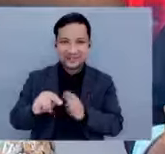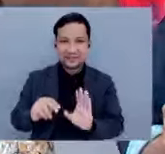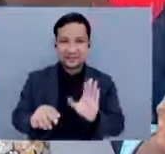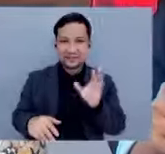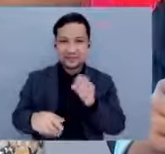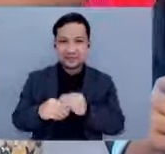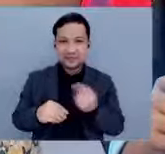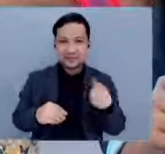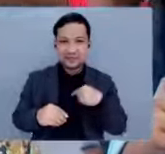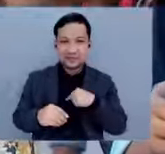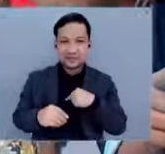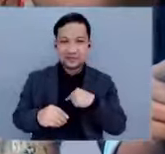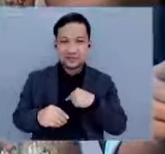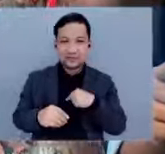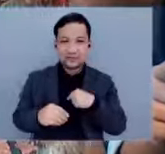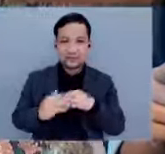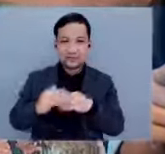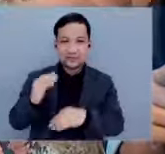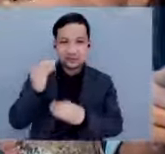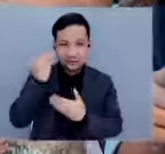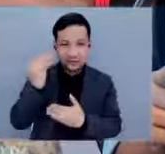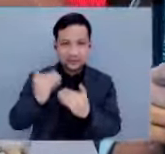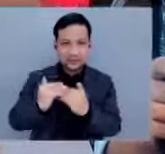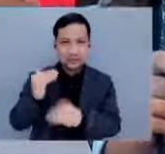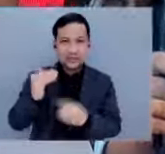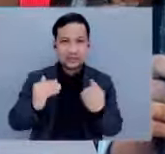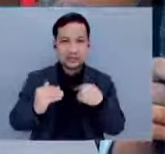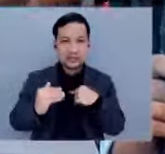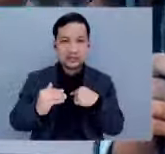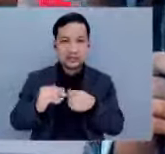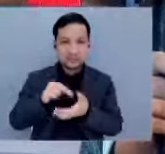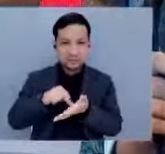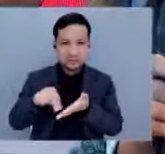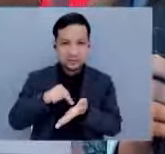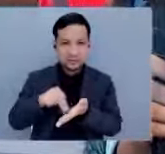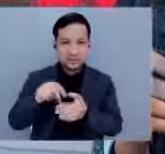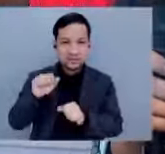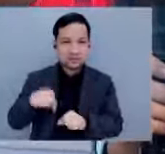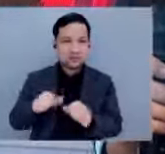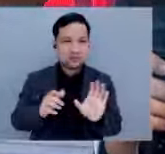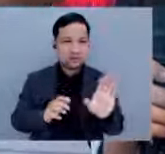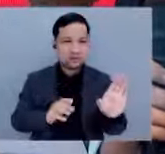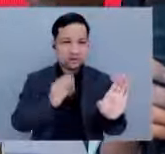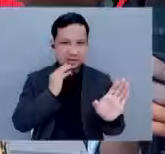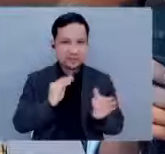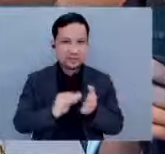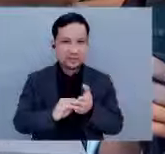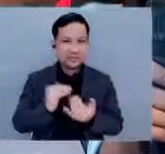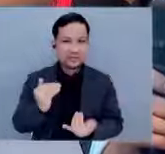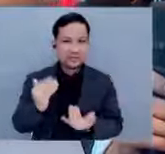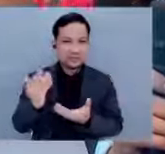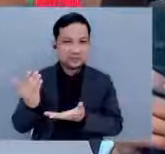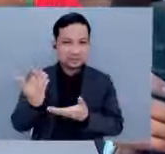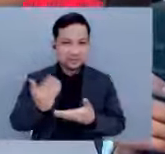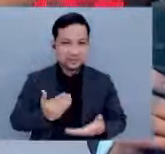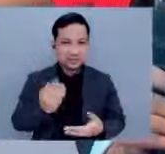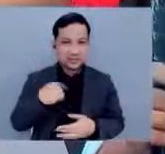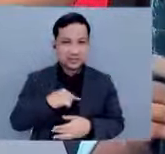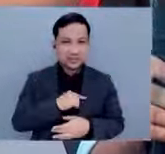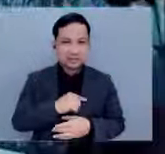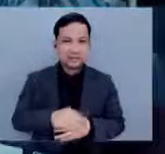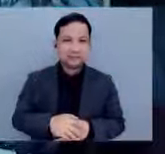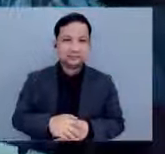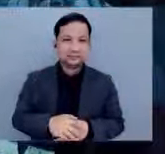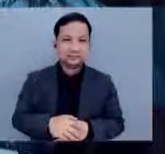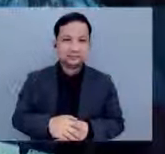niya through delivering the news. Kayo naman through movement, dance. Anong mensahe ba kadalasan ang daladala ninyo pag nagsasayaw? Ayan